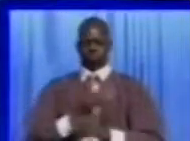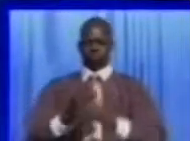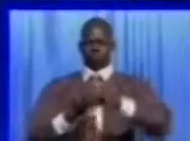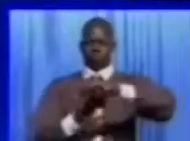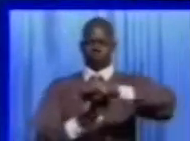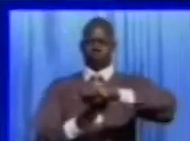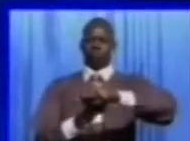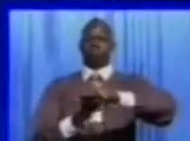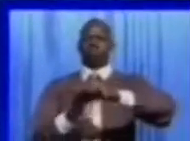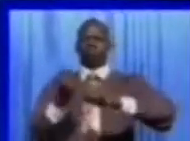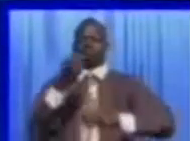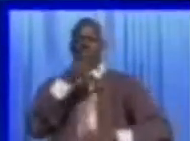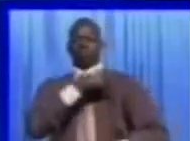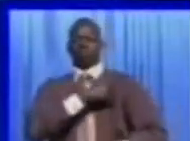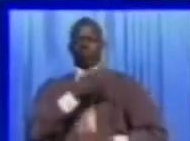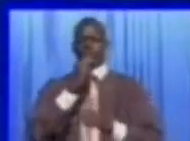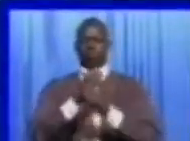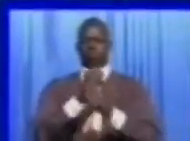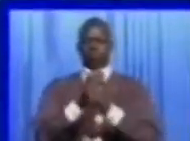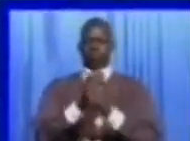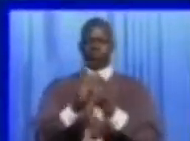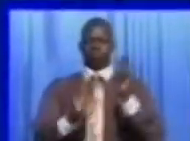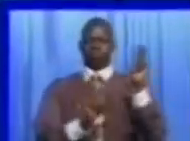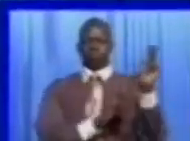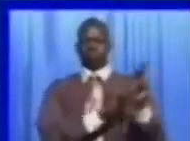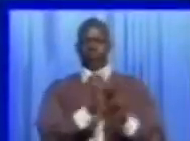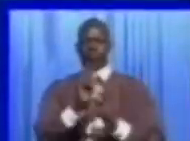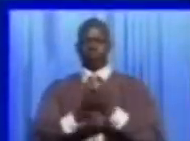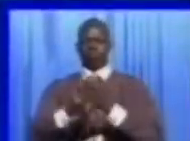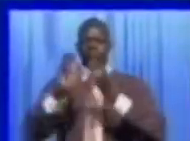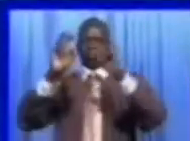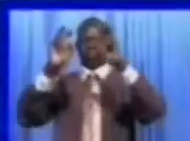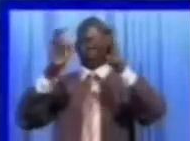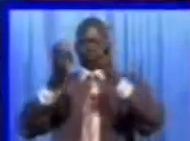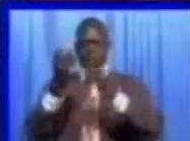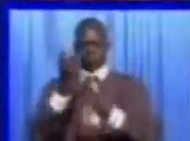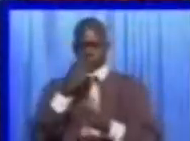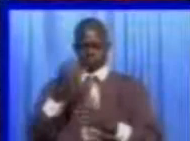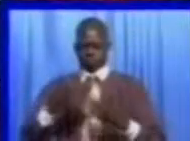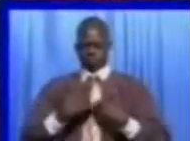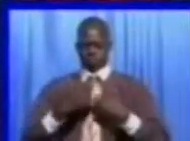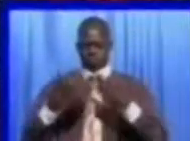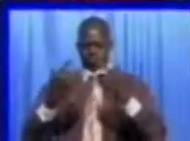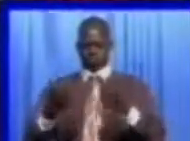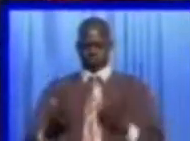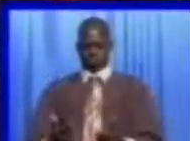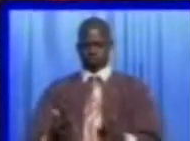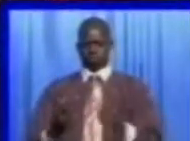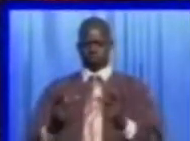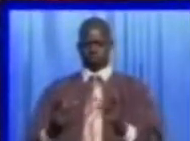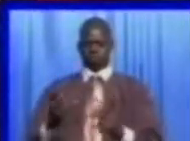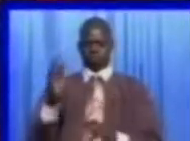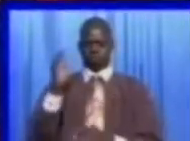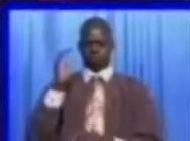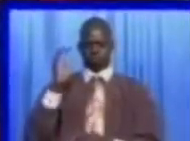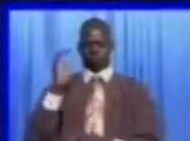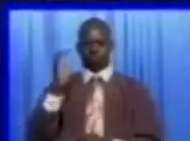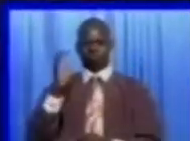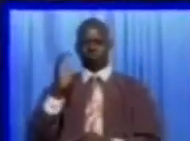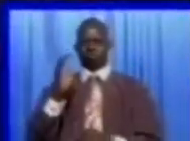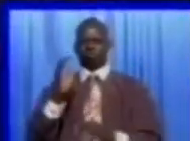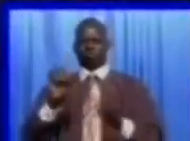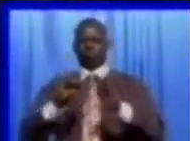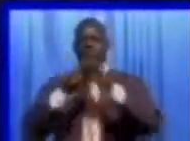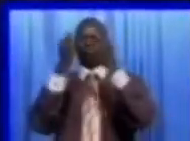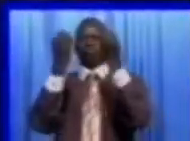conséquent les intérêts des travailleurs et du peuple c'est sous ce terme donc se déroule le présent congrès les